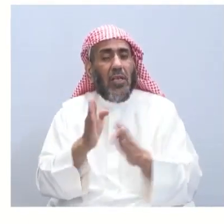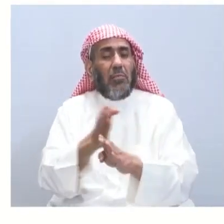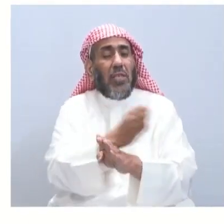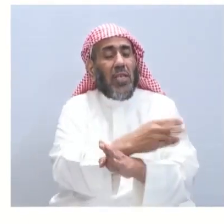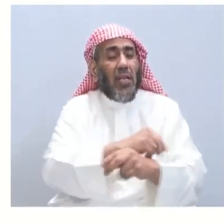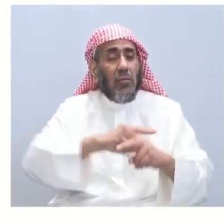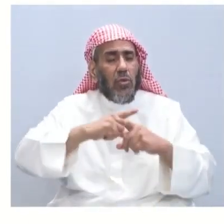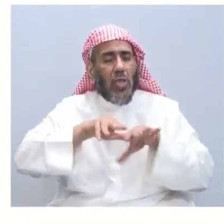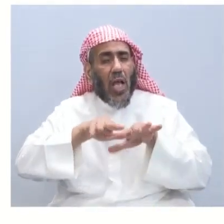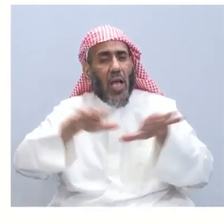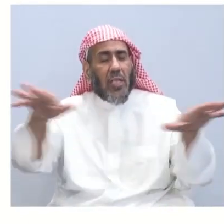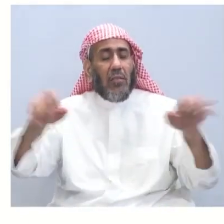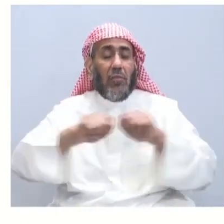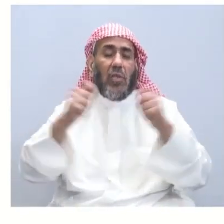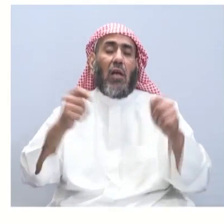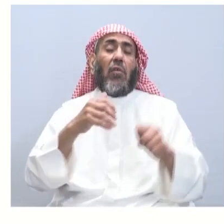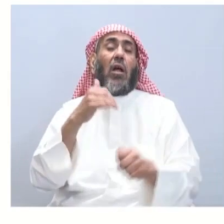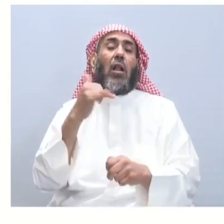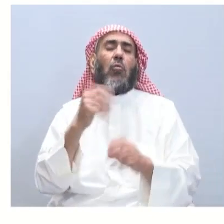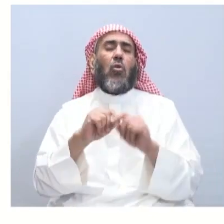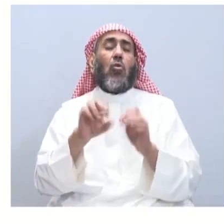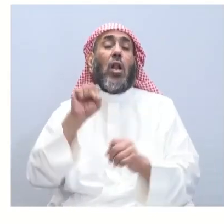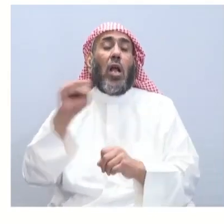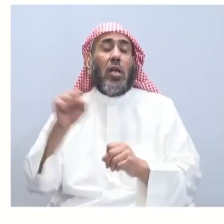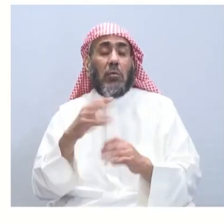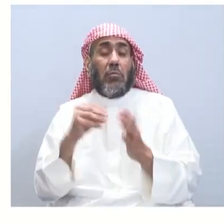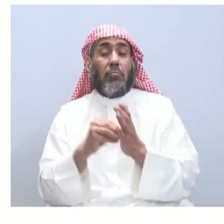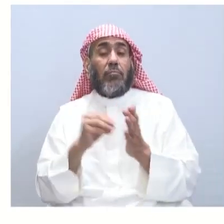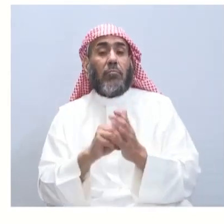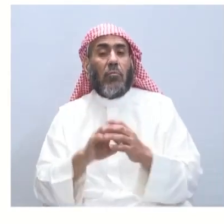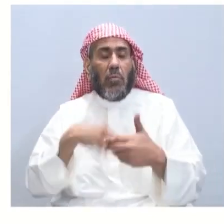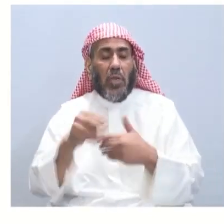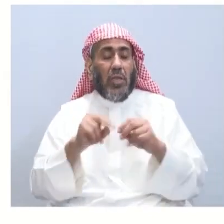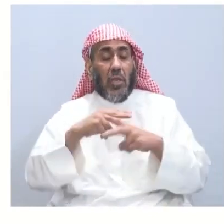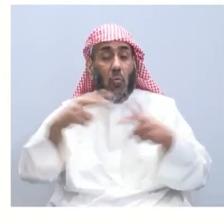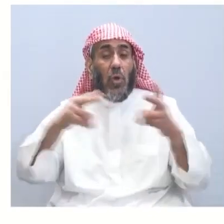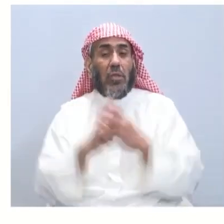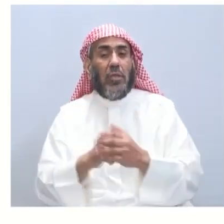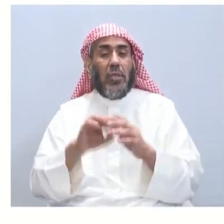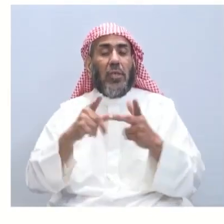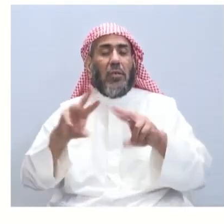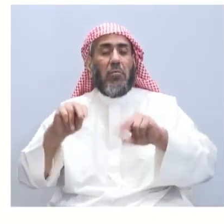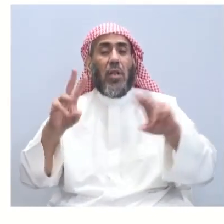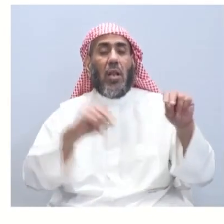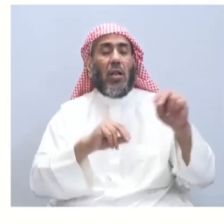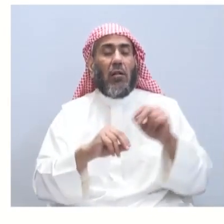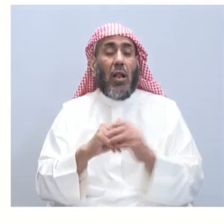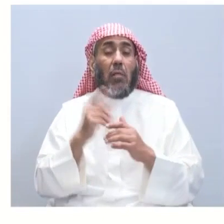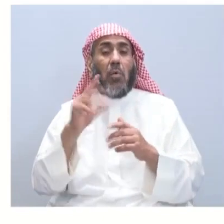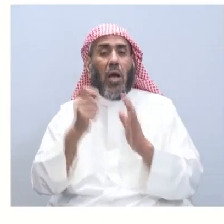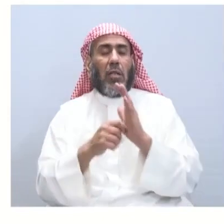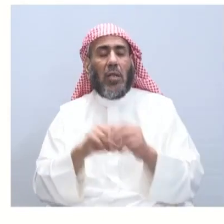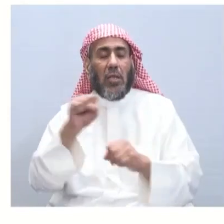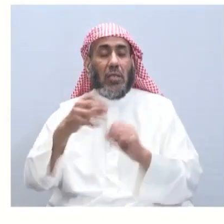سادت في الصحافه العربيه كانت صحف خاصه بالادب فكانت مقانه ادبيه ثم بعد ذلك تنوعت صحف وكذك تنوعت ايضا المقالات